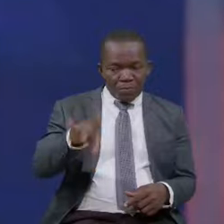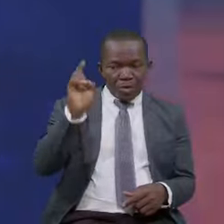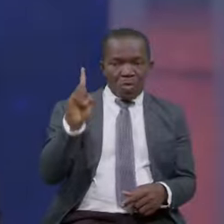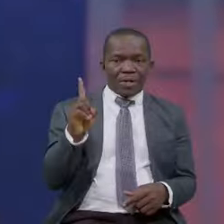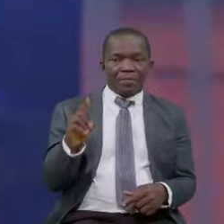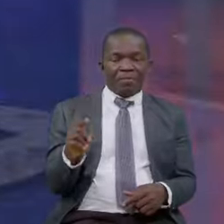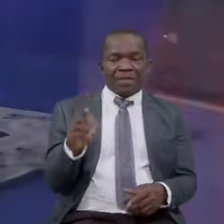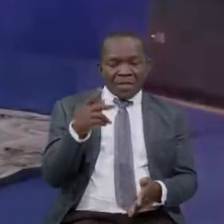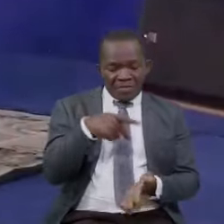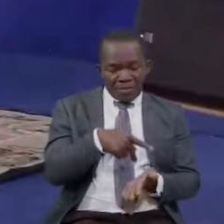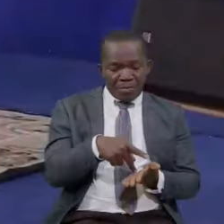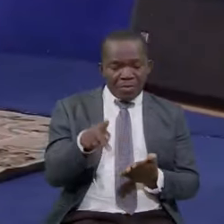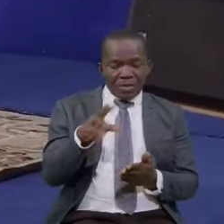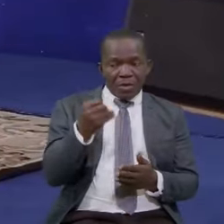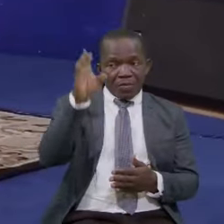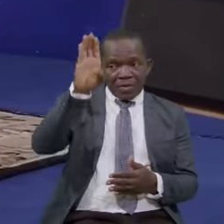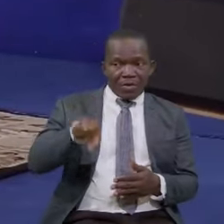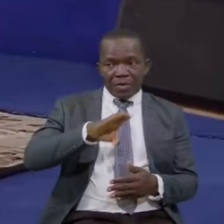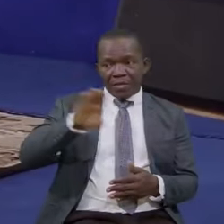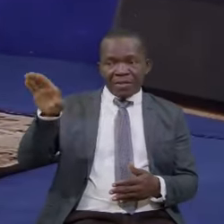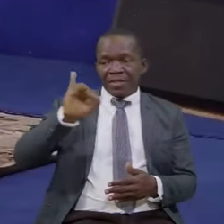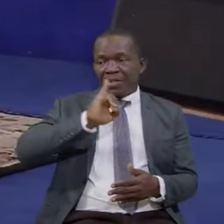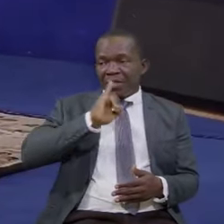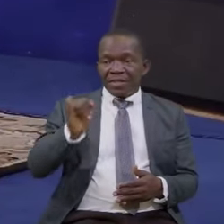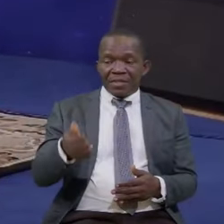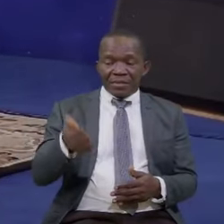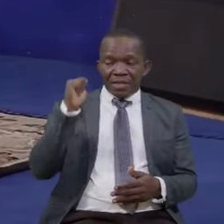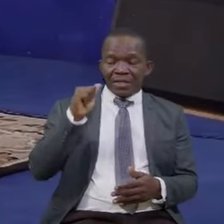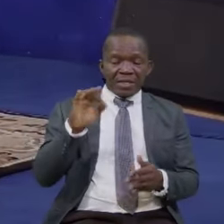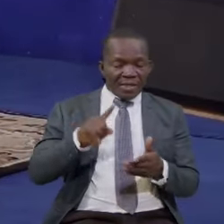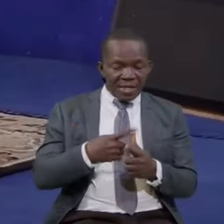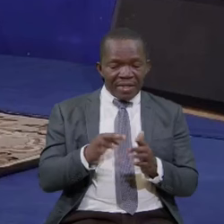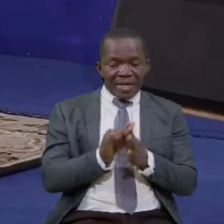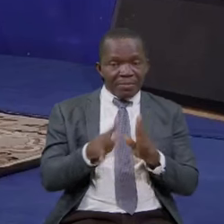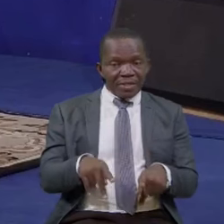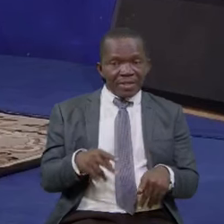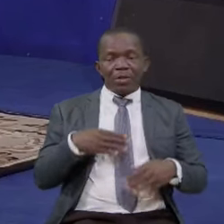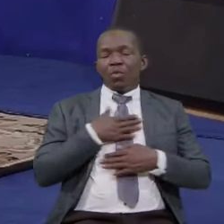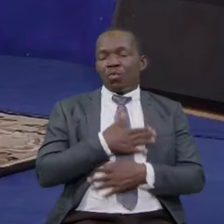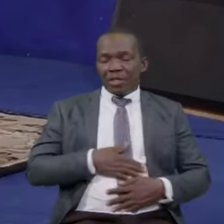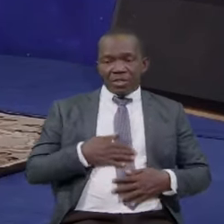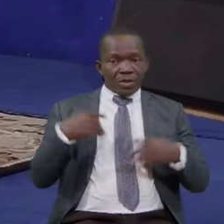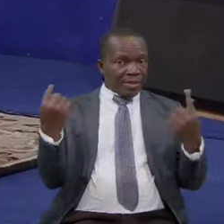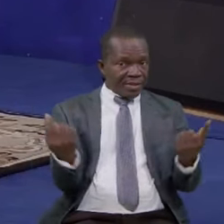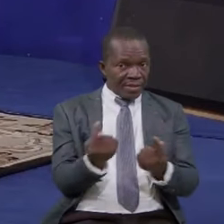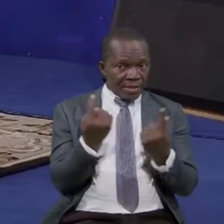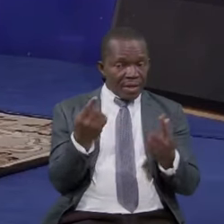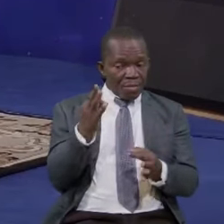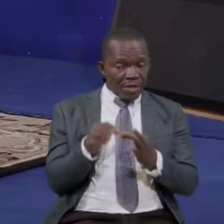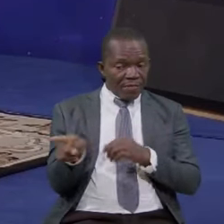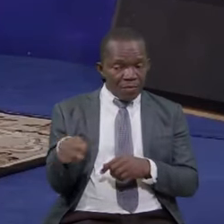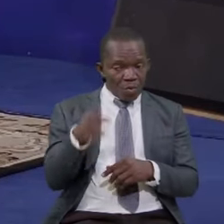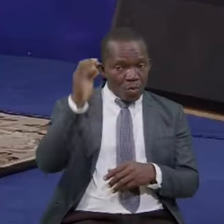rejetée alors vous avez vos plaisir du péché mais si vous voulez jouir des provisions de la